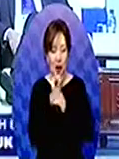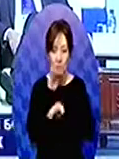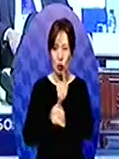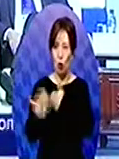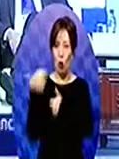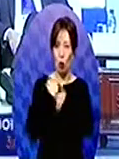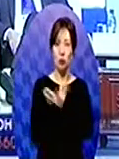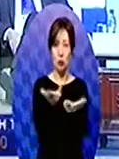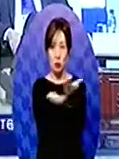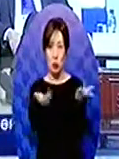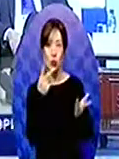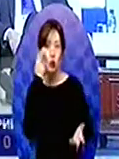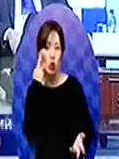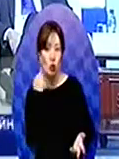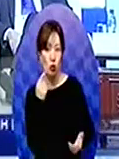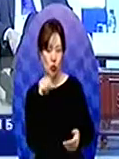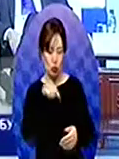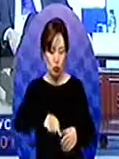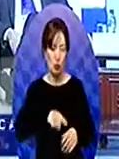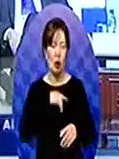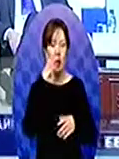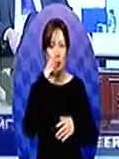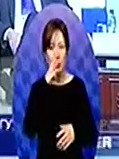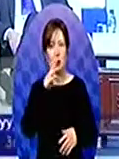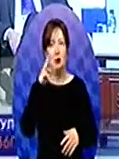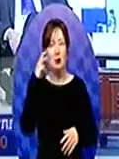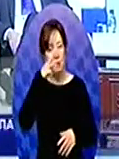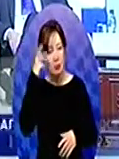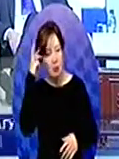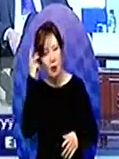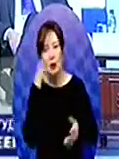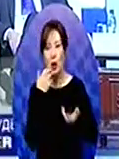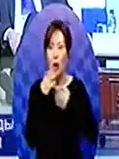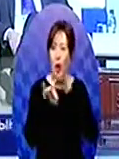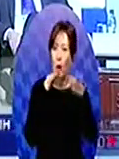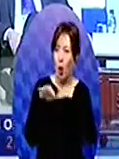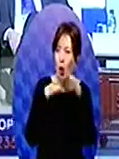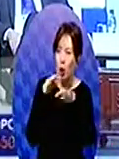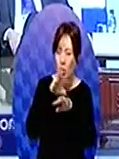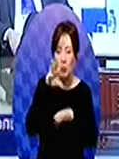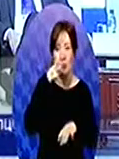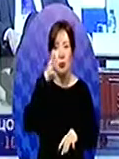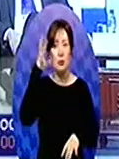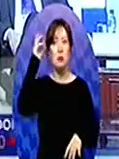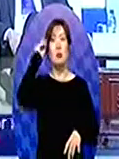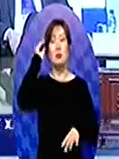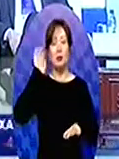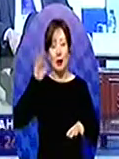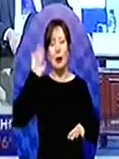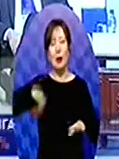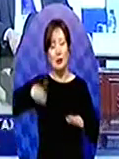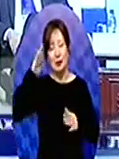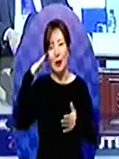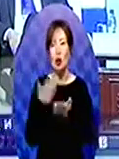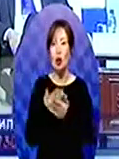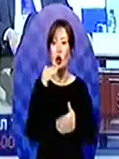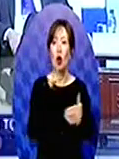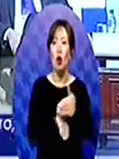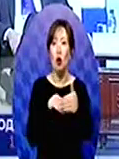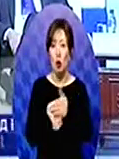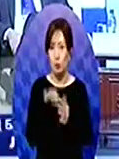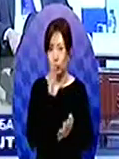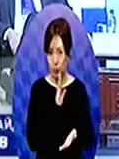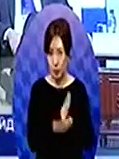тодорхой мэдээлэл авч хилцүүлэг өрнүүлсний дараа саналаа өгөх болно. Та бүхний өгсөн